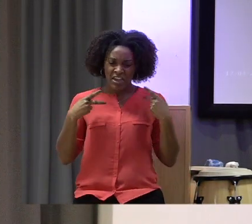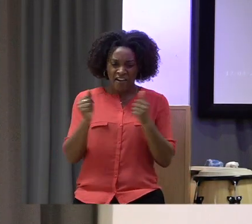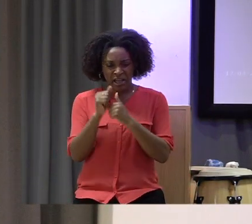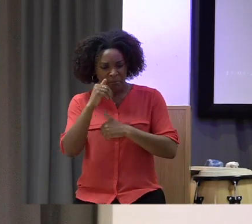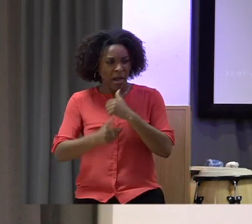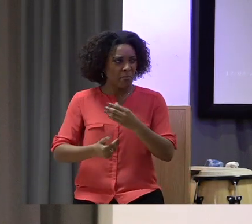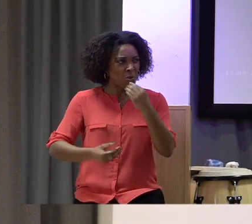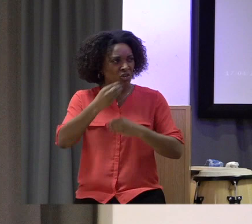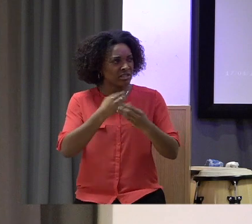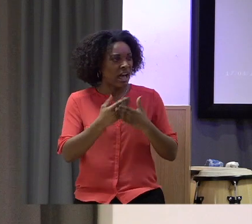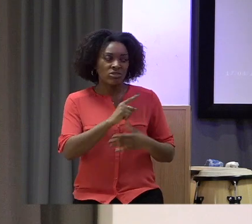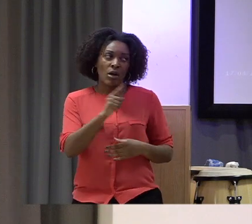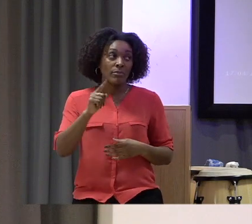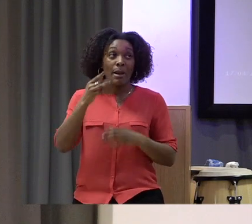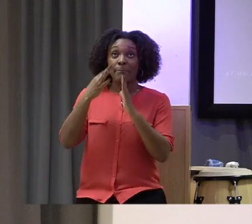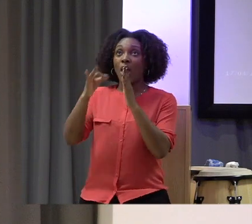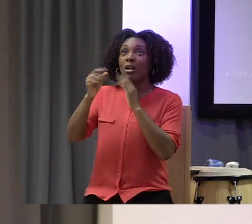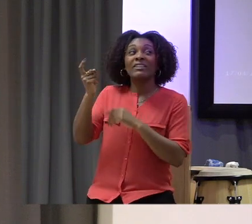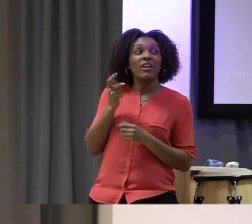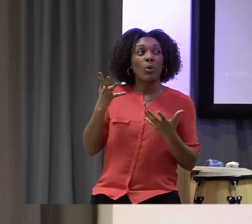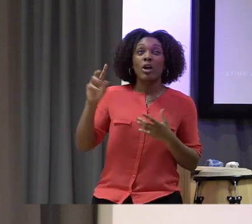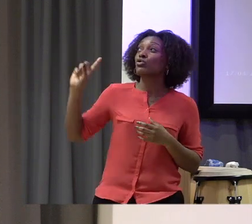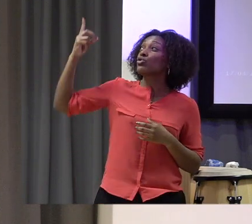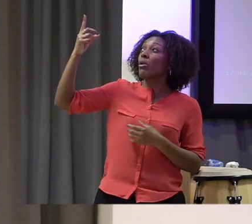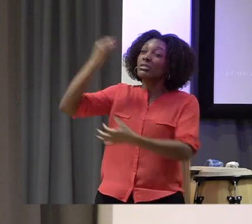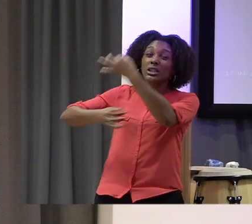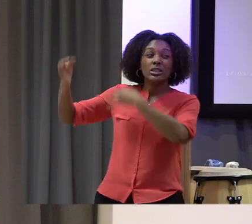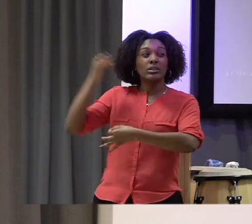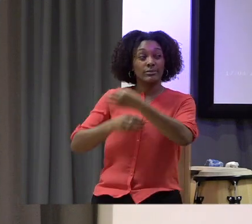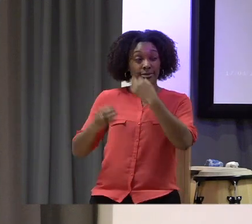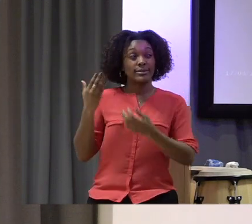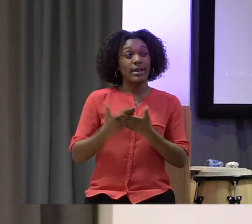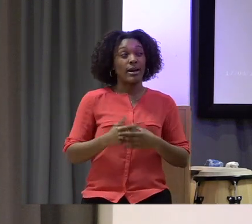seulement, mais de toute parole qui sort de la bouche de Dieu. »